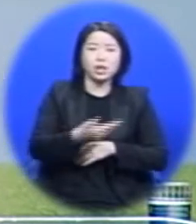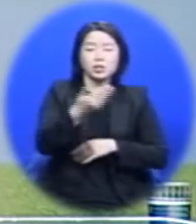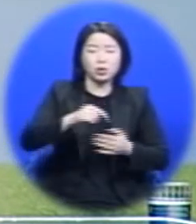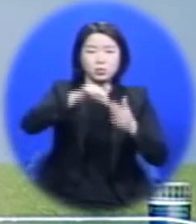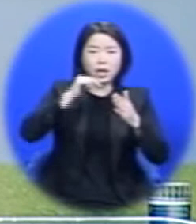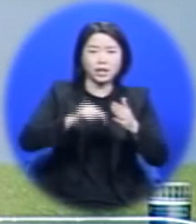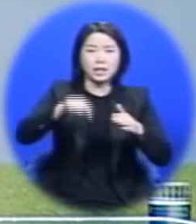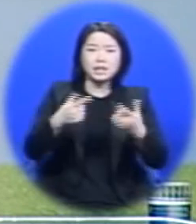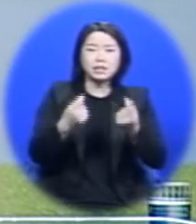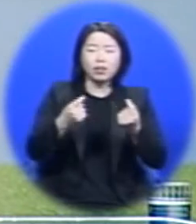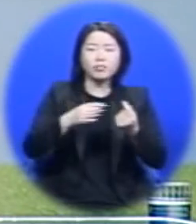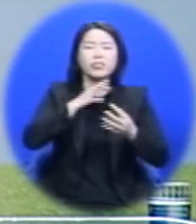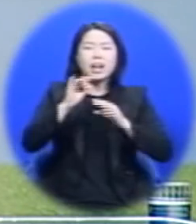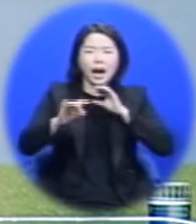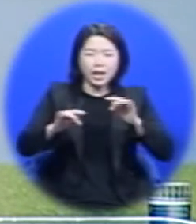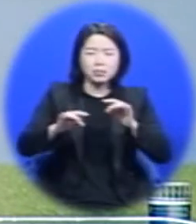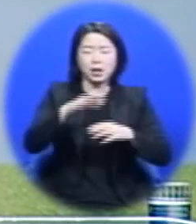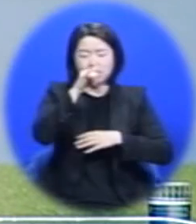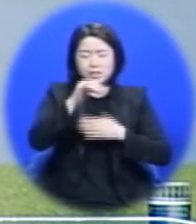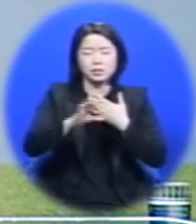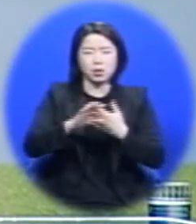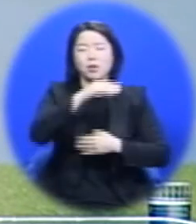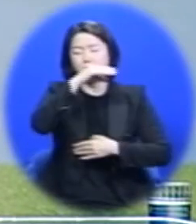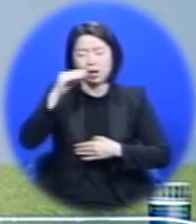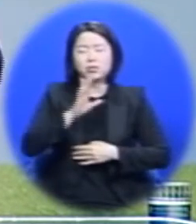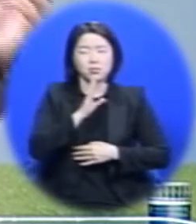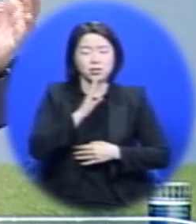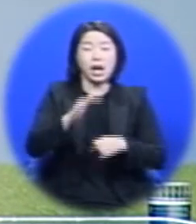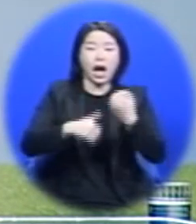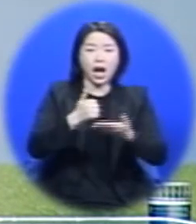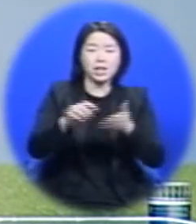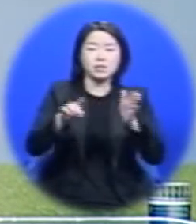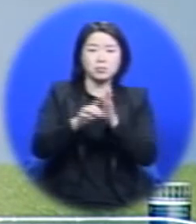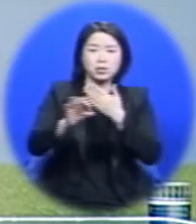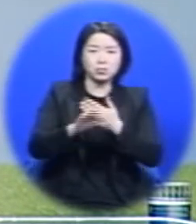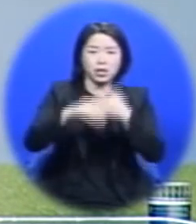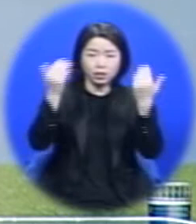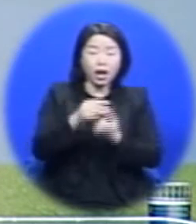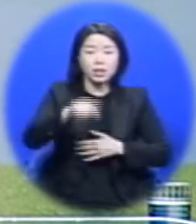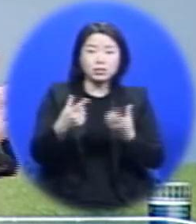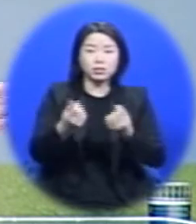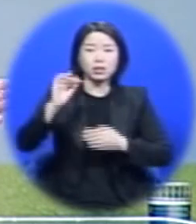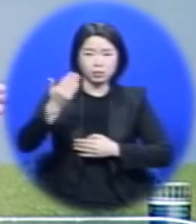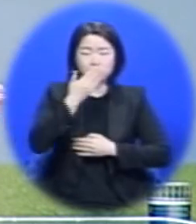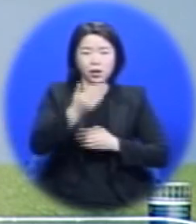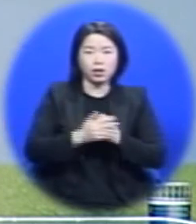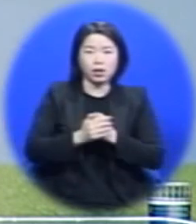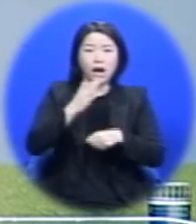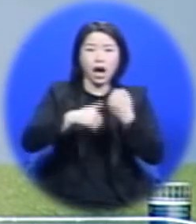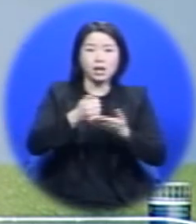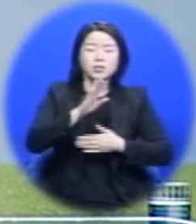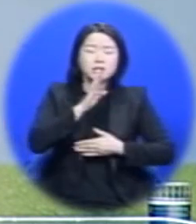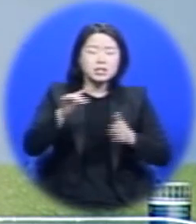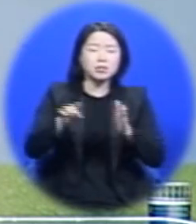여러분 안에 이런 갈급함이 있으면 이게 정상인 거예요. 하나님을 믿으면 다 그렇게 돼요. 하나님을 진짜 믿게 되면 이렇게